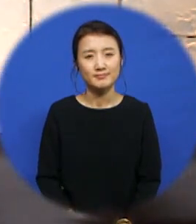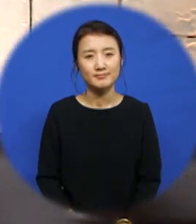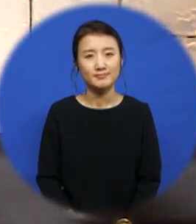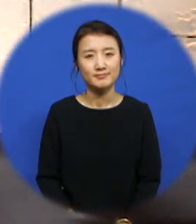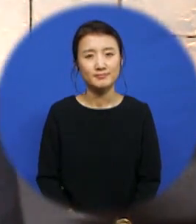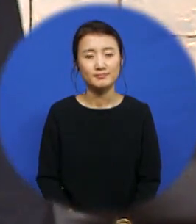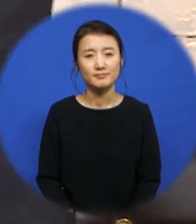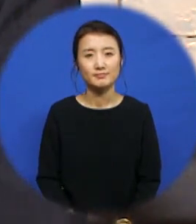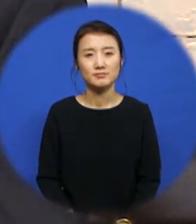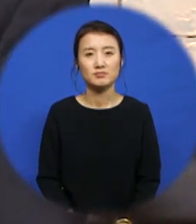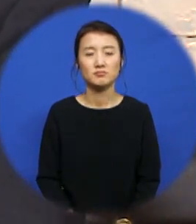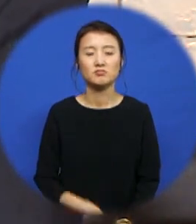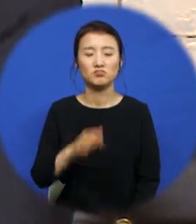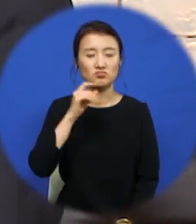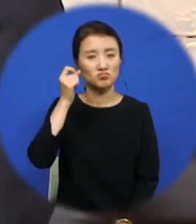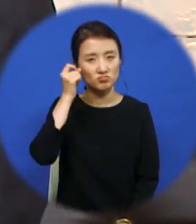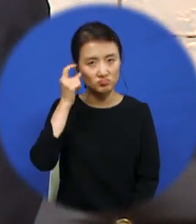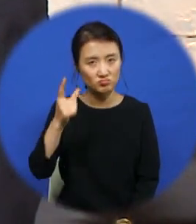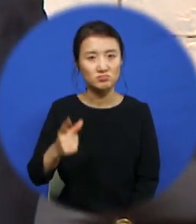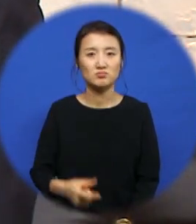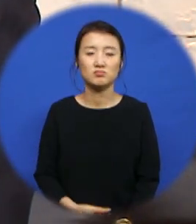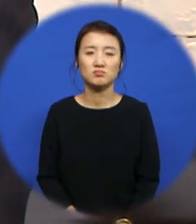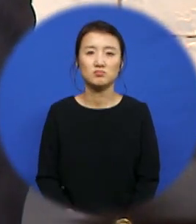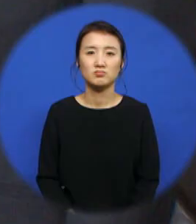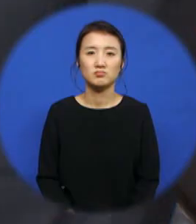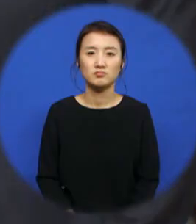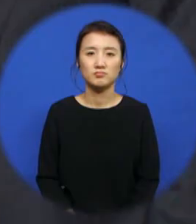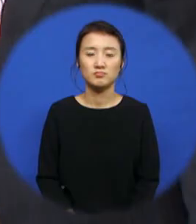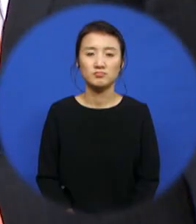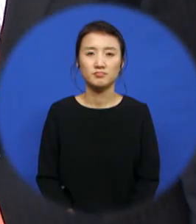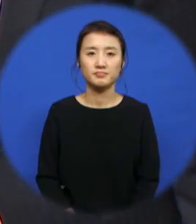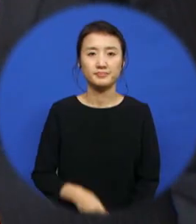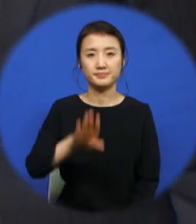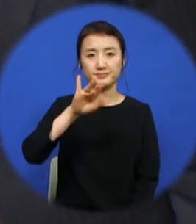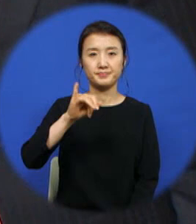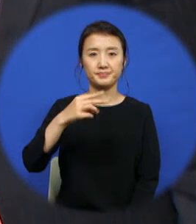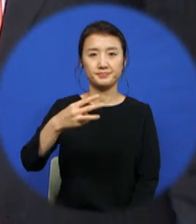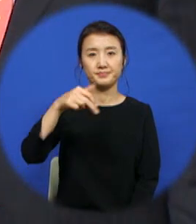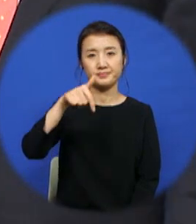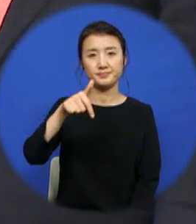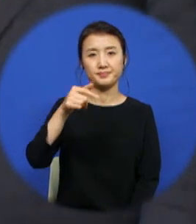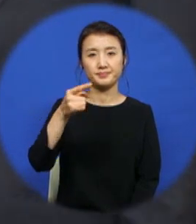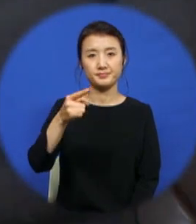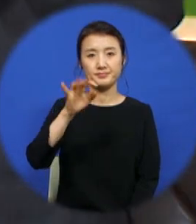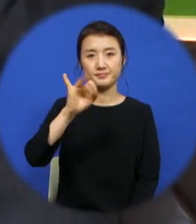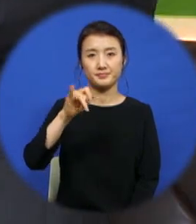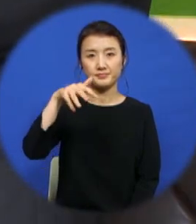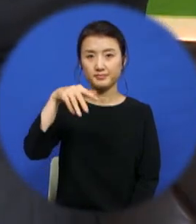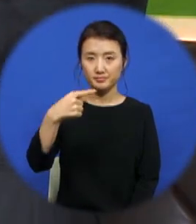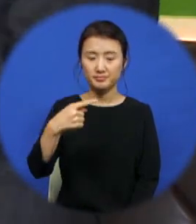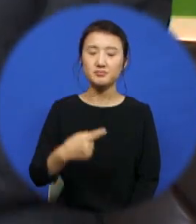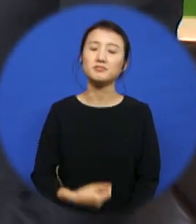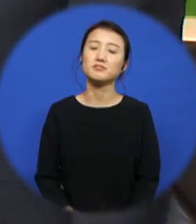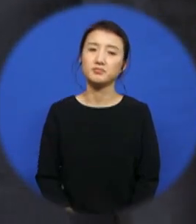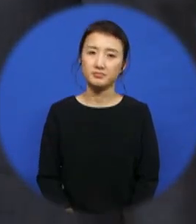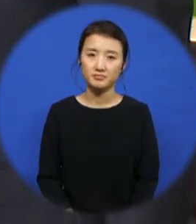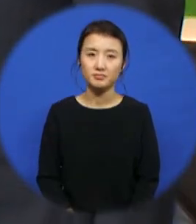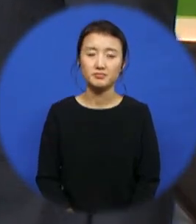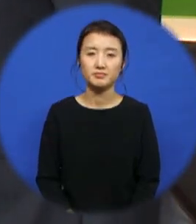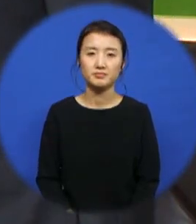인물 난 겁니다 그렇죠 빌 게이츠 그쵸 예